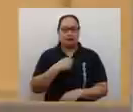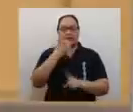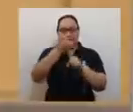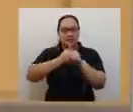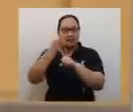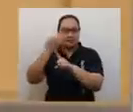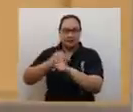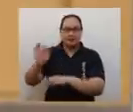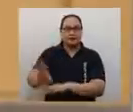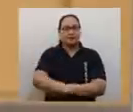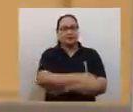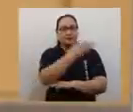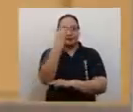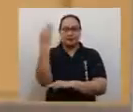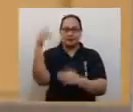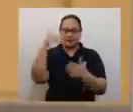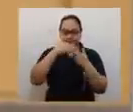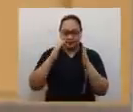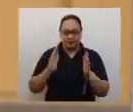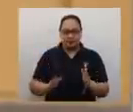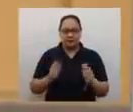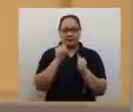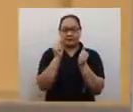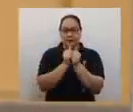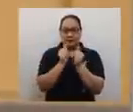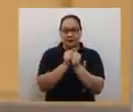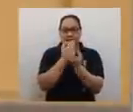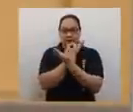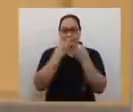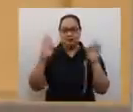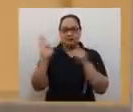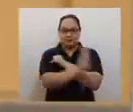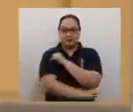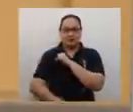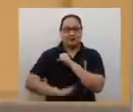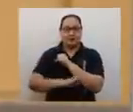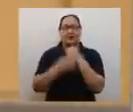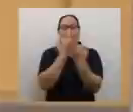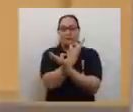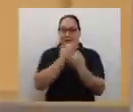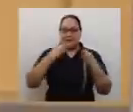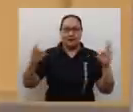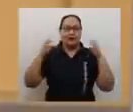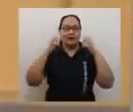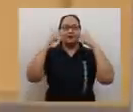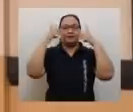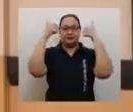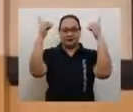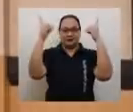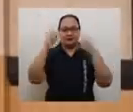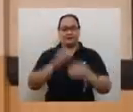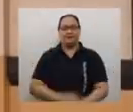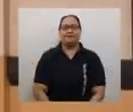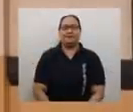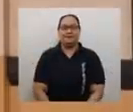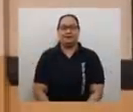bawat Fernandinong mag-aaral ay bahagi ng malayang bayan, malayang edukasyon.